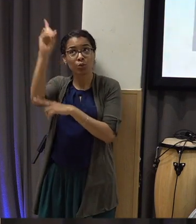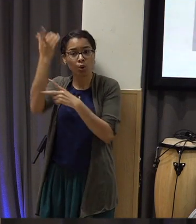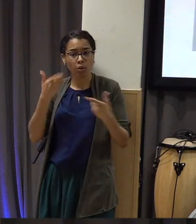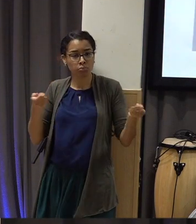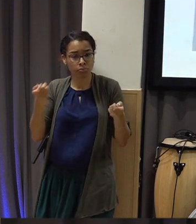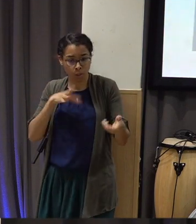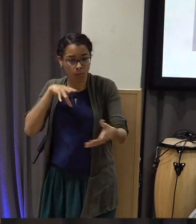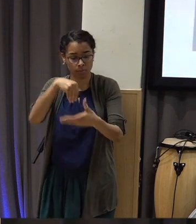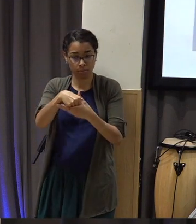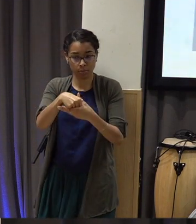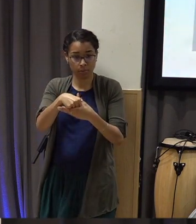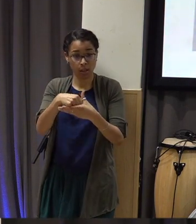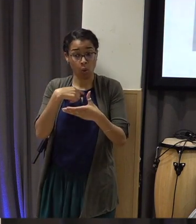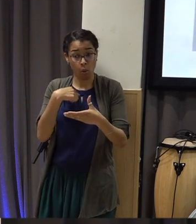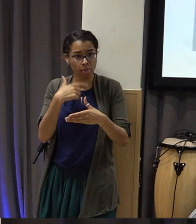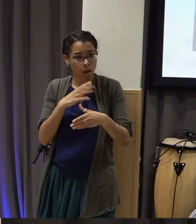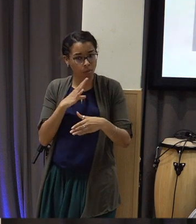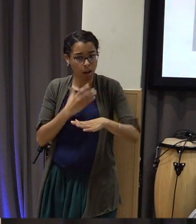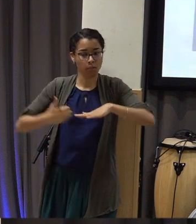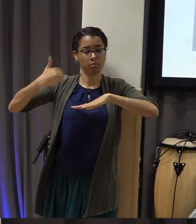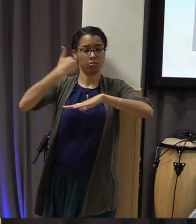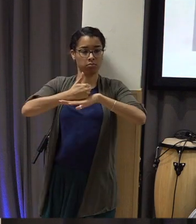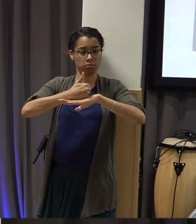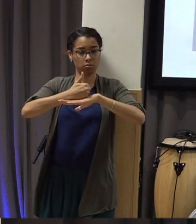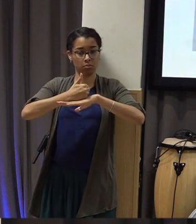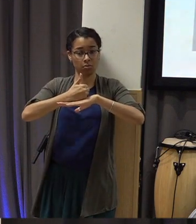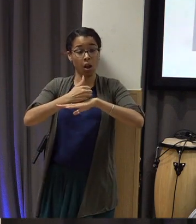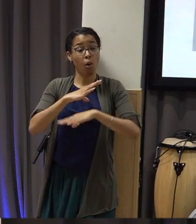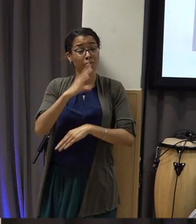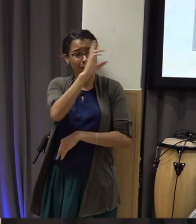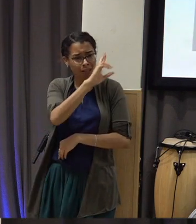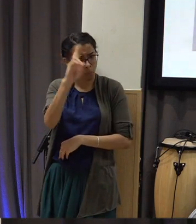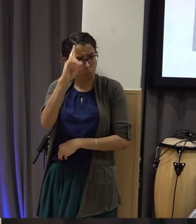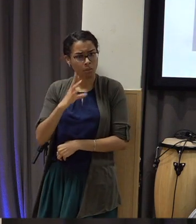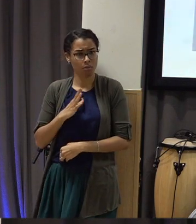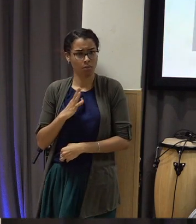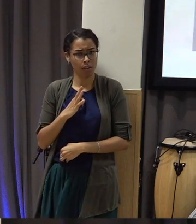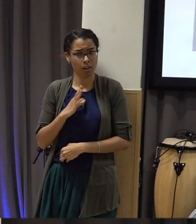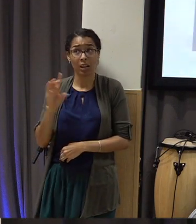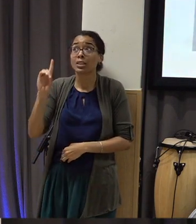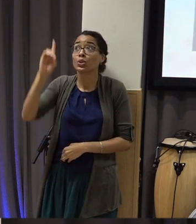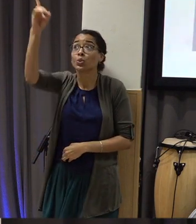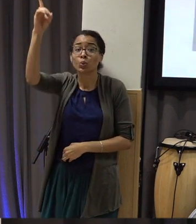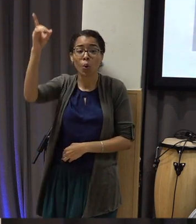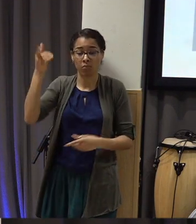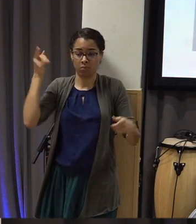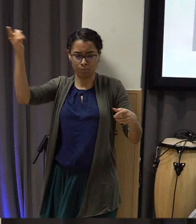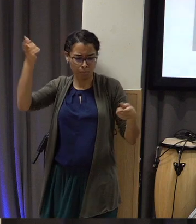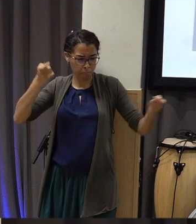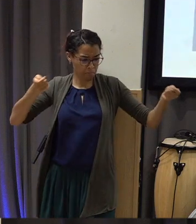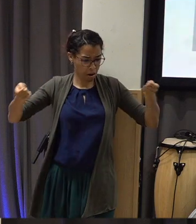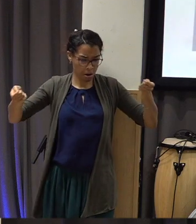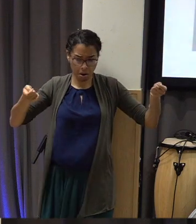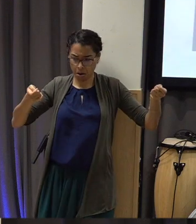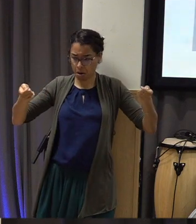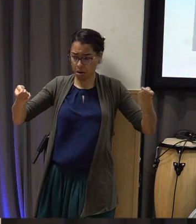nous avons un souverain. Nous avons un roi. Dieu règne sur ce royaume.